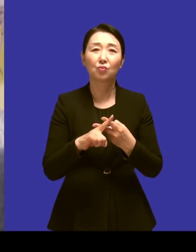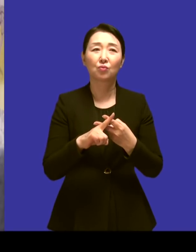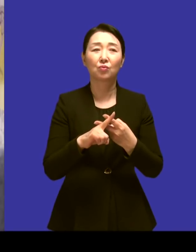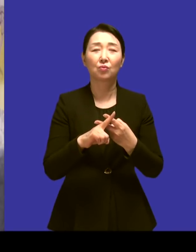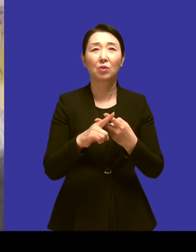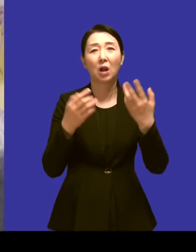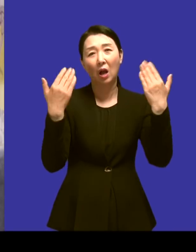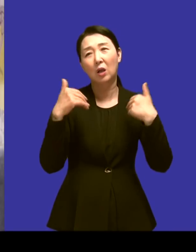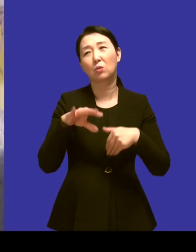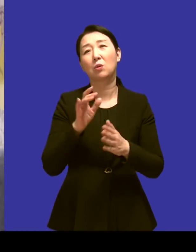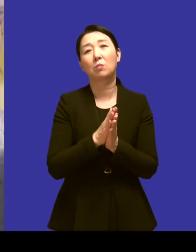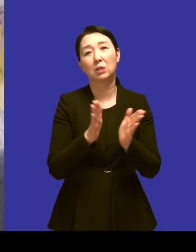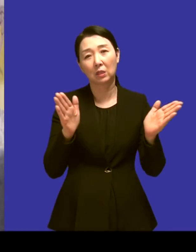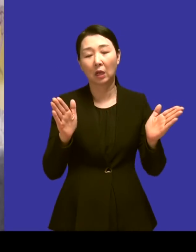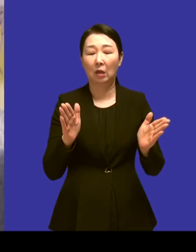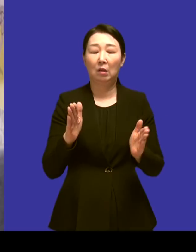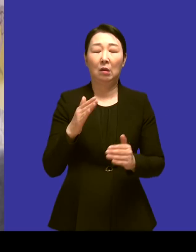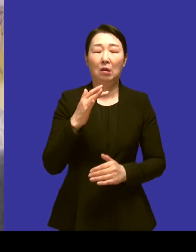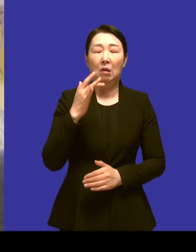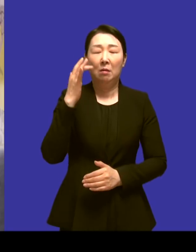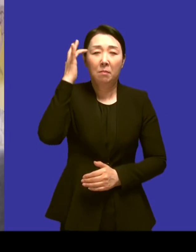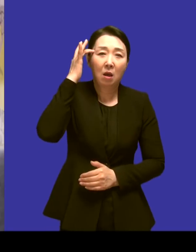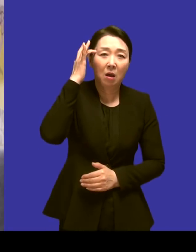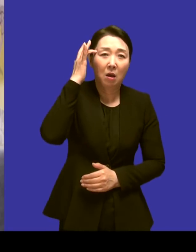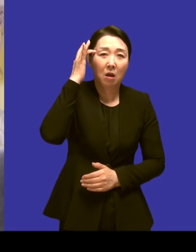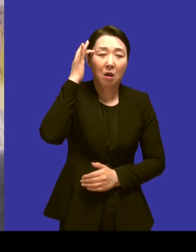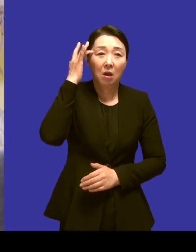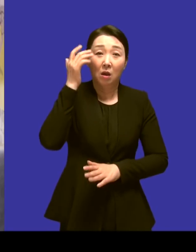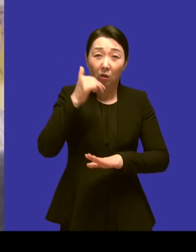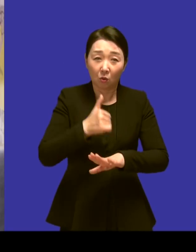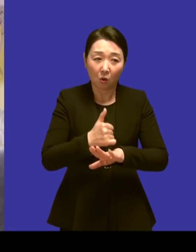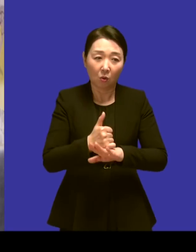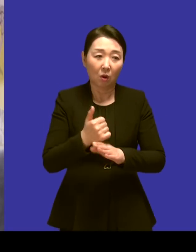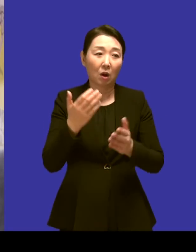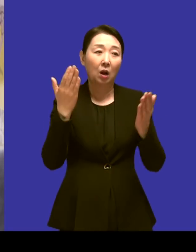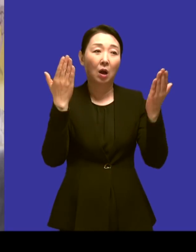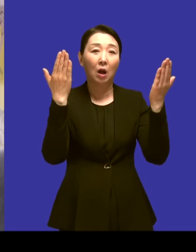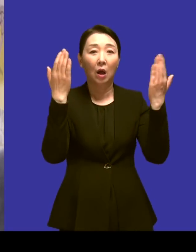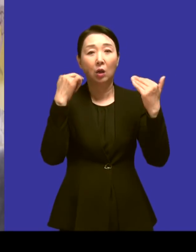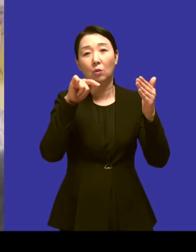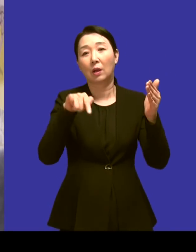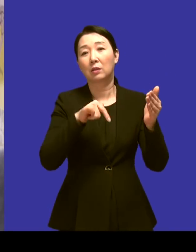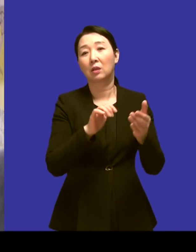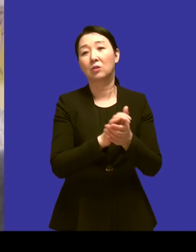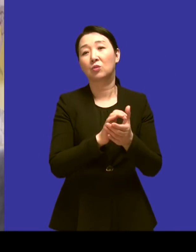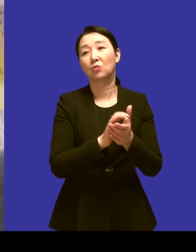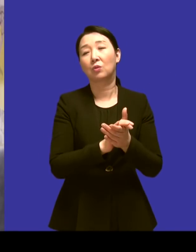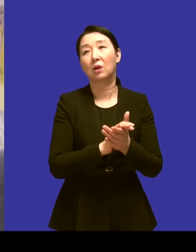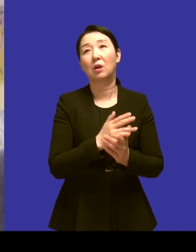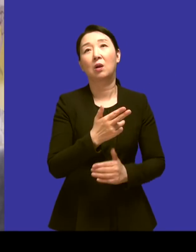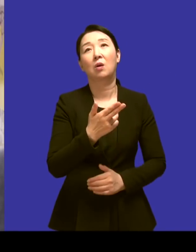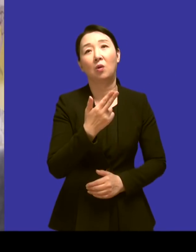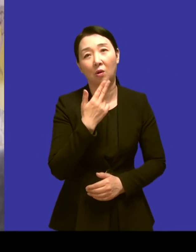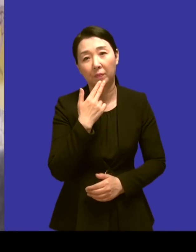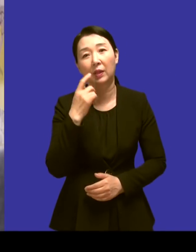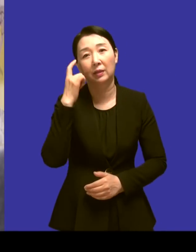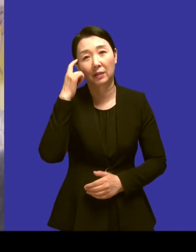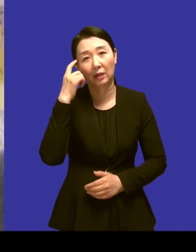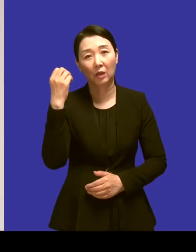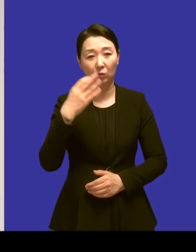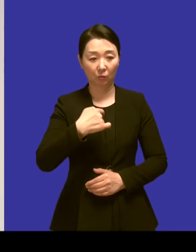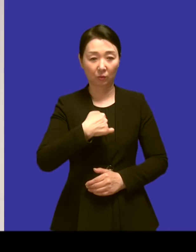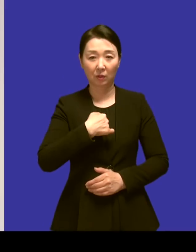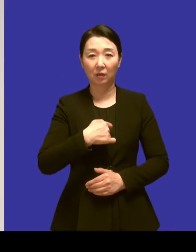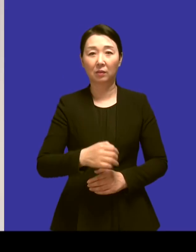시작했던 것 같아요. 네. 이제 그게 조금 트라우마로 나오면서 예. 학교에 친구가 존재하지 않는다. 그리고